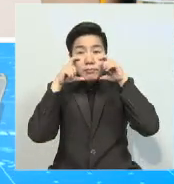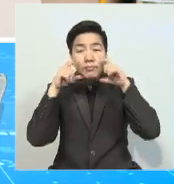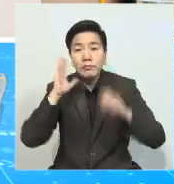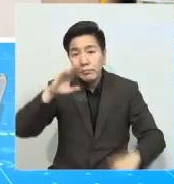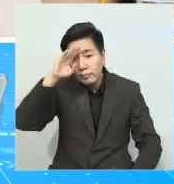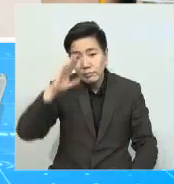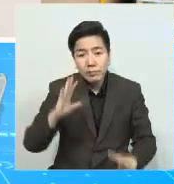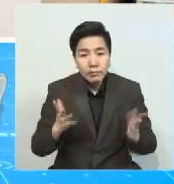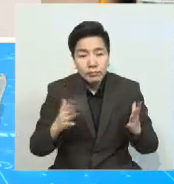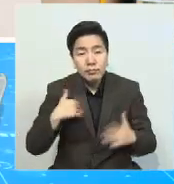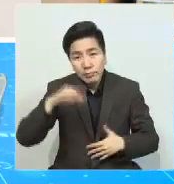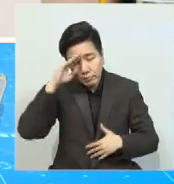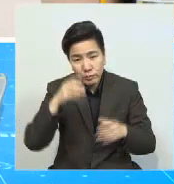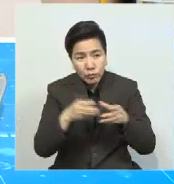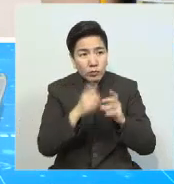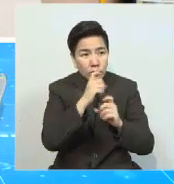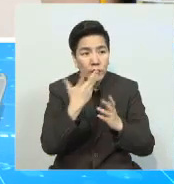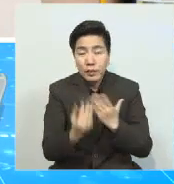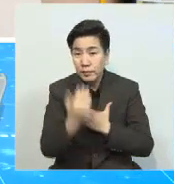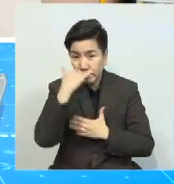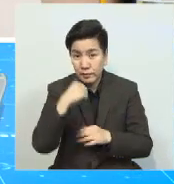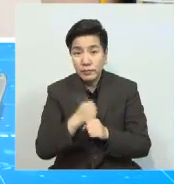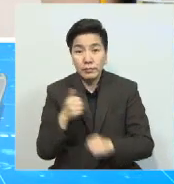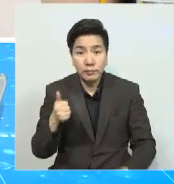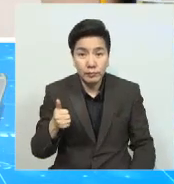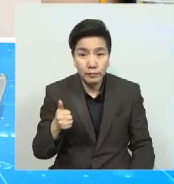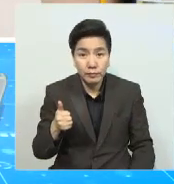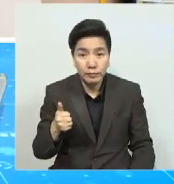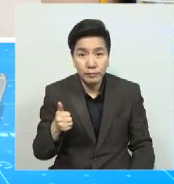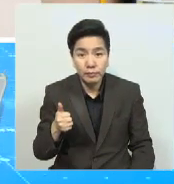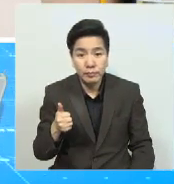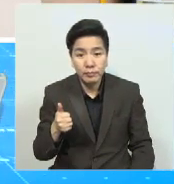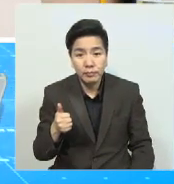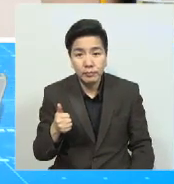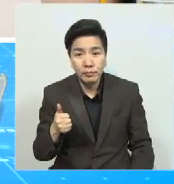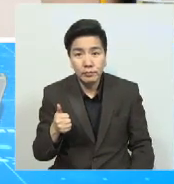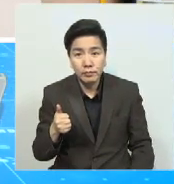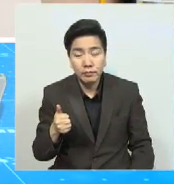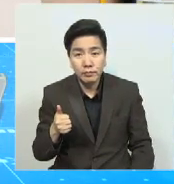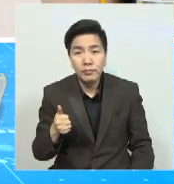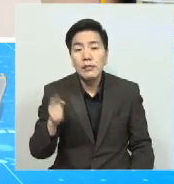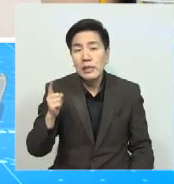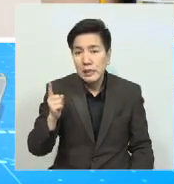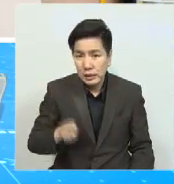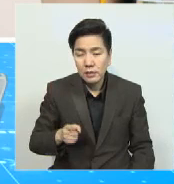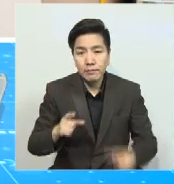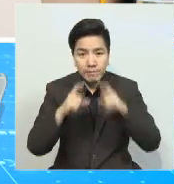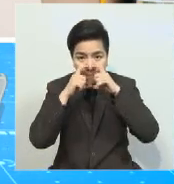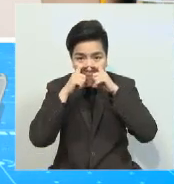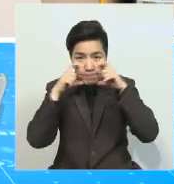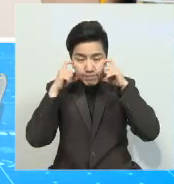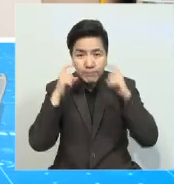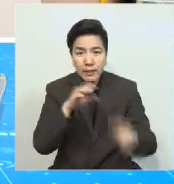คนที่ไม่ได้เป็นโรคประจำตัวไม่ได้อยู่ในกลุ่มเสี่ยงเนี่ยใช้ได้ถูกต้องไหมคะ จริงๆแล้วเนี่ยการใช้หน้ากากไม่